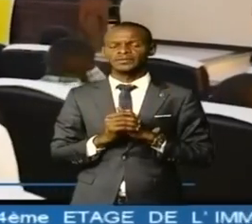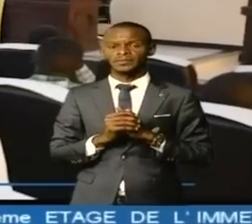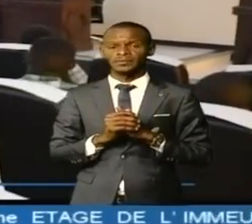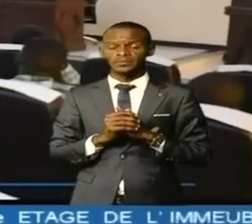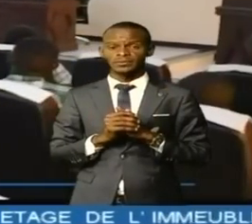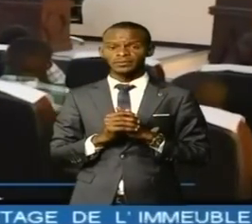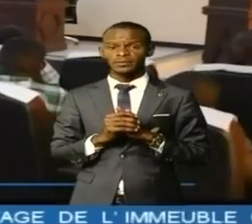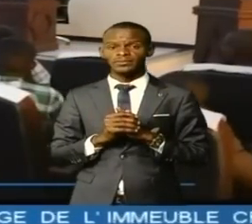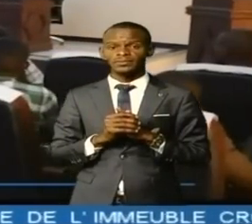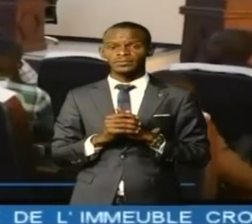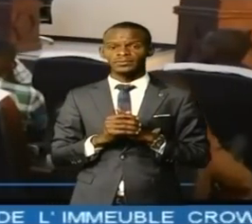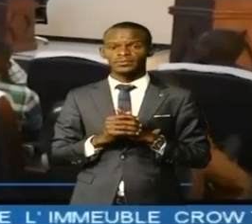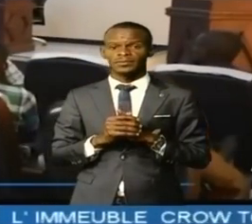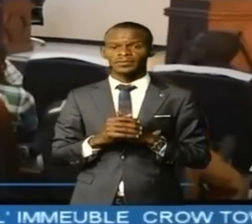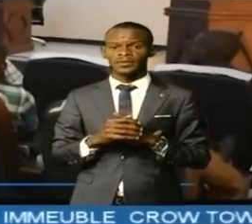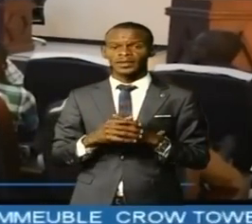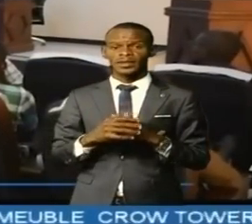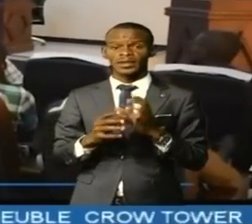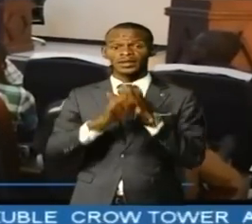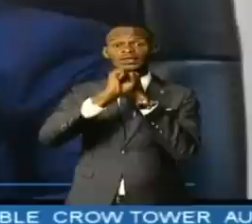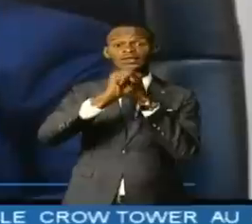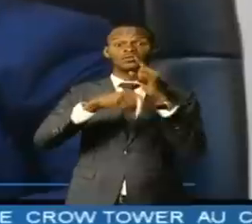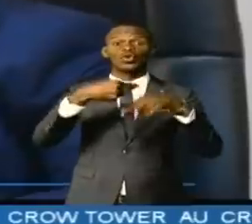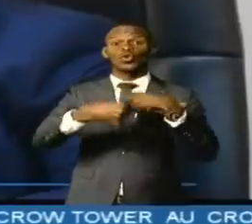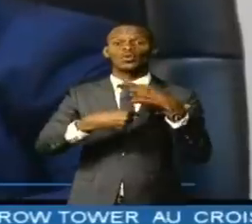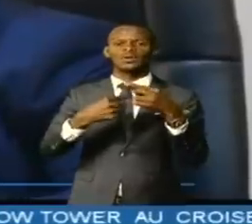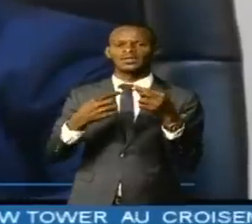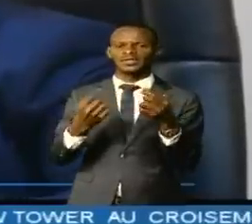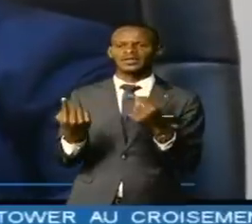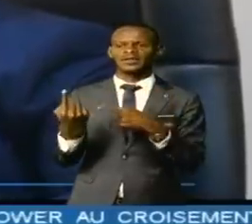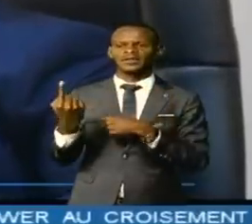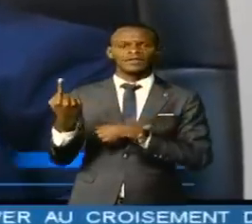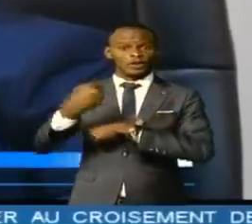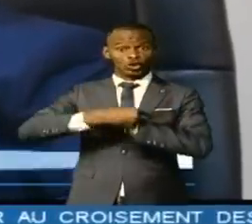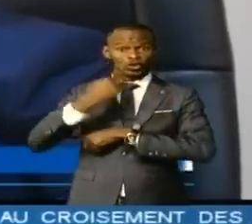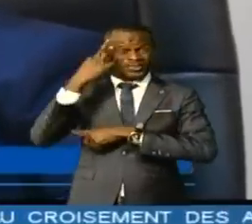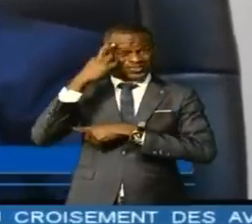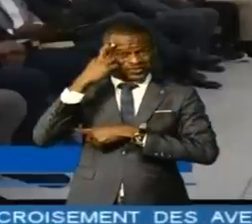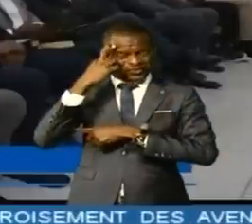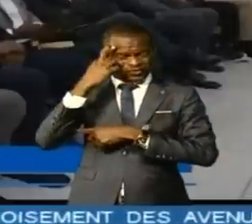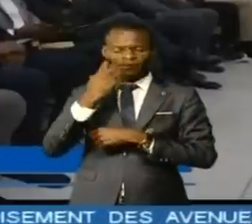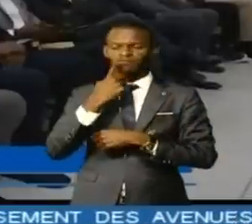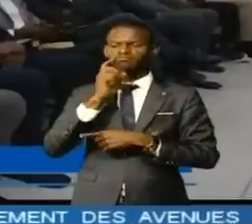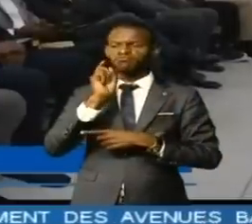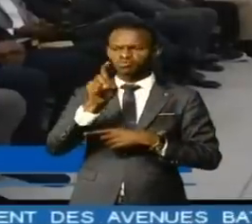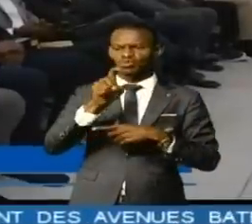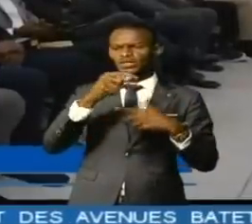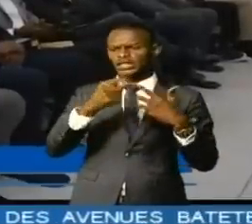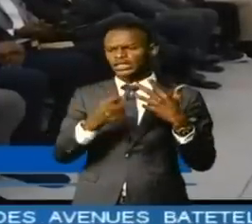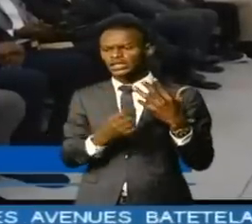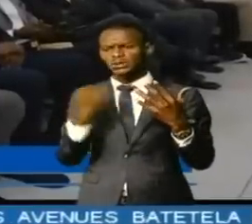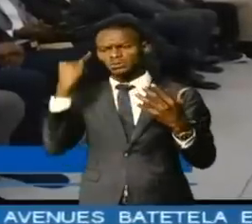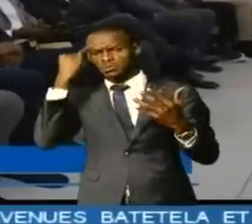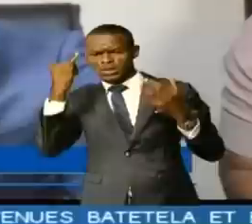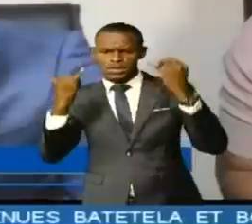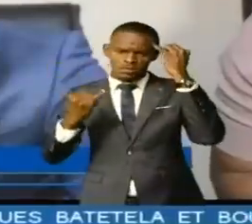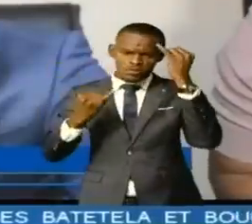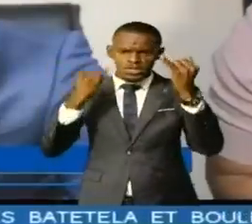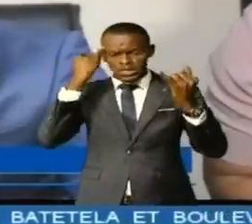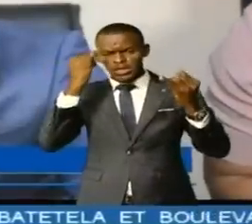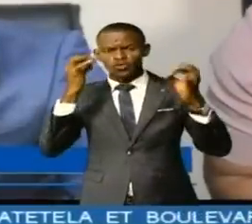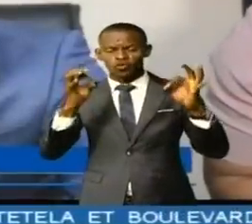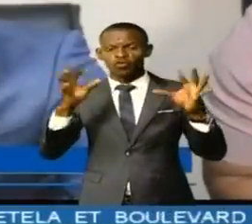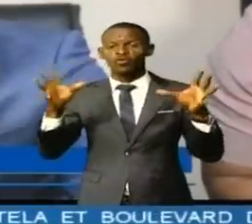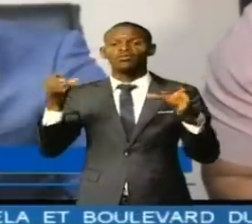qui était sanctionnée par les pertinentes recommandations et résolutions fortes sous forme de termes de référence seront coulées dans un